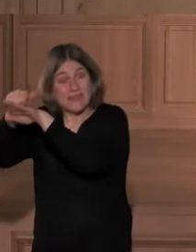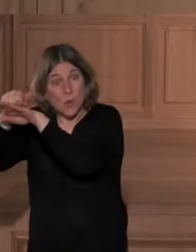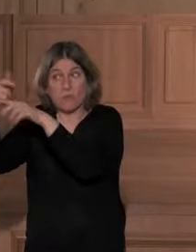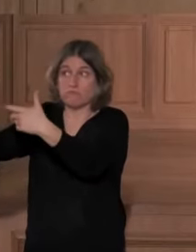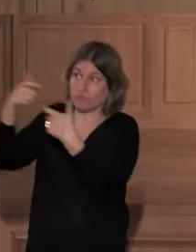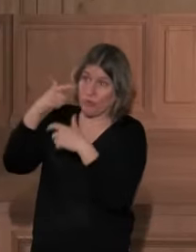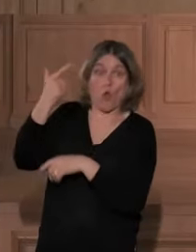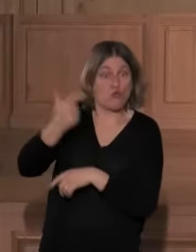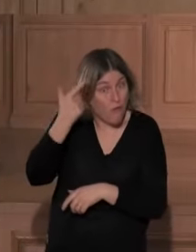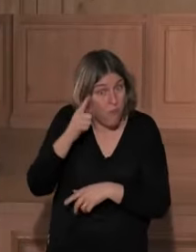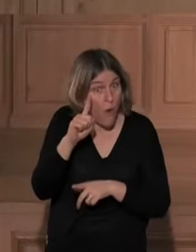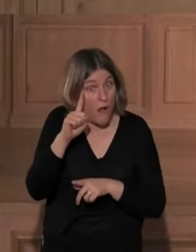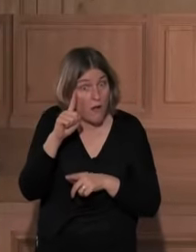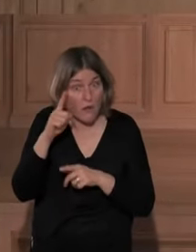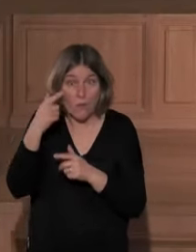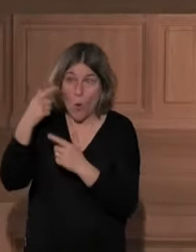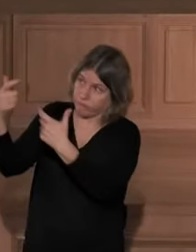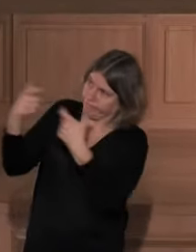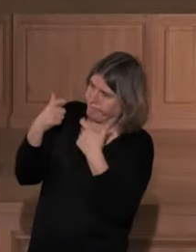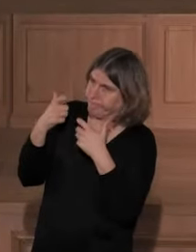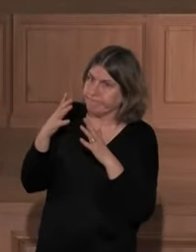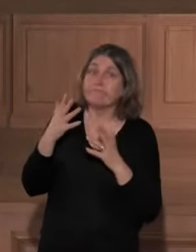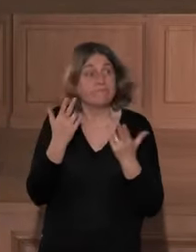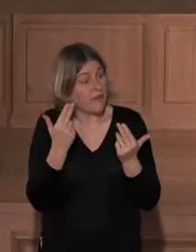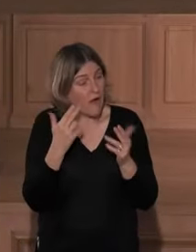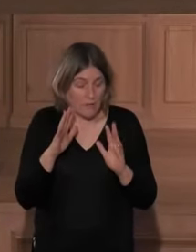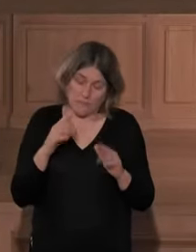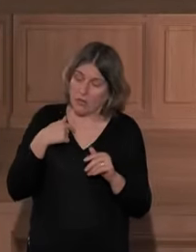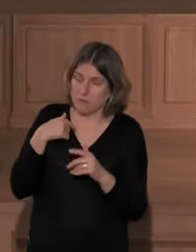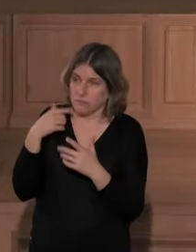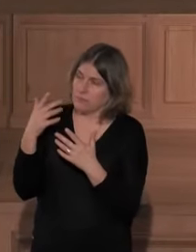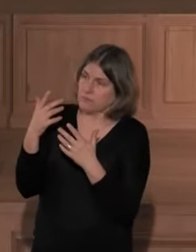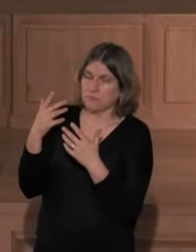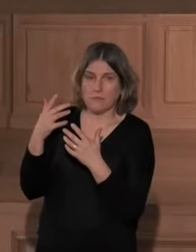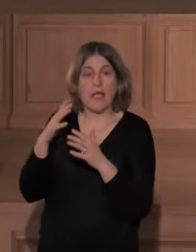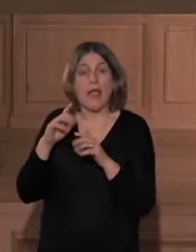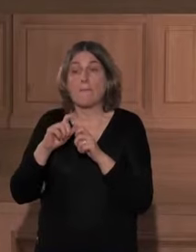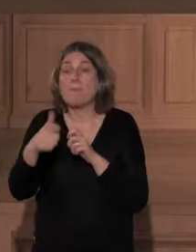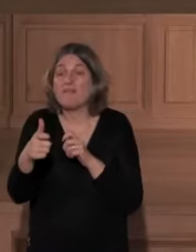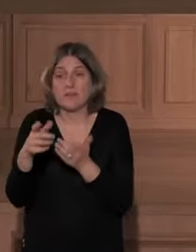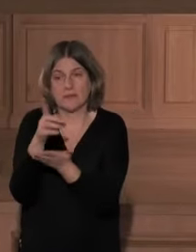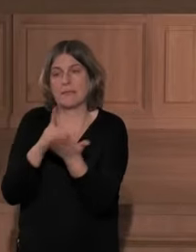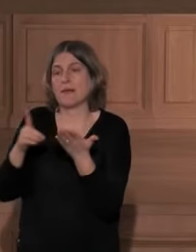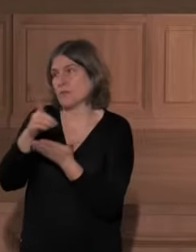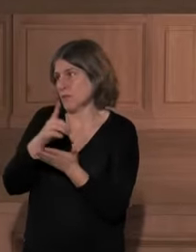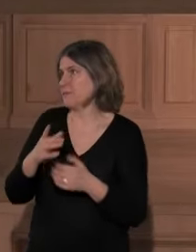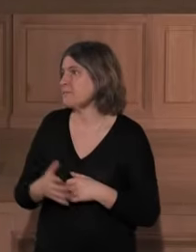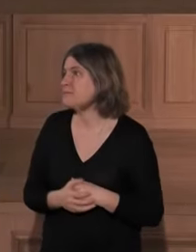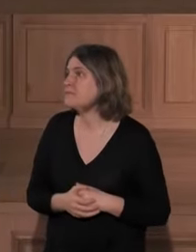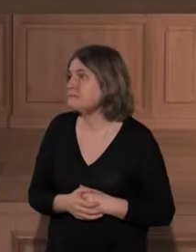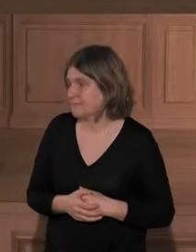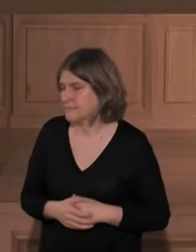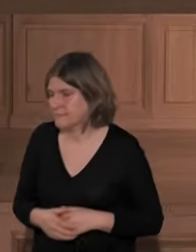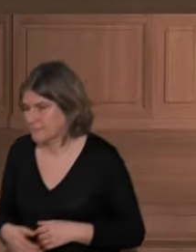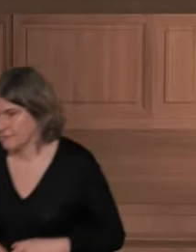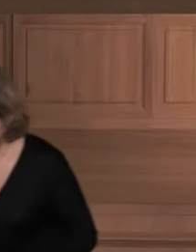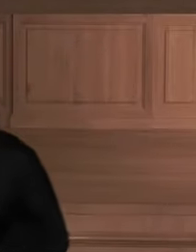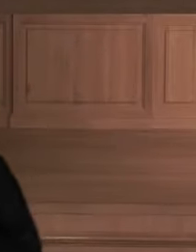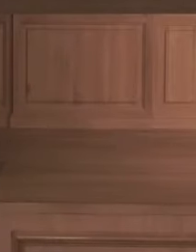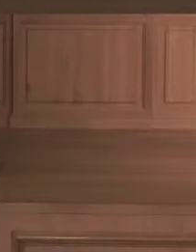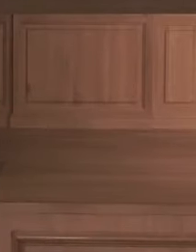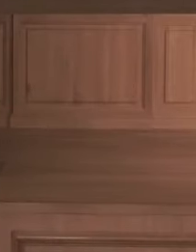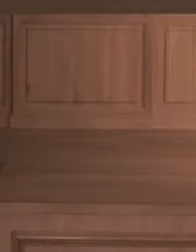l'IGAS, après encore, ils ont revenu voir si on allait bien. Et après, c'est les départements. Nous, on a rendu copie, nous, on a